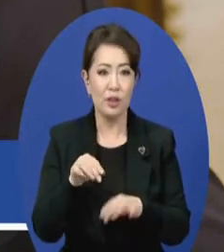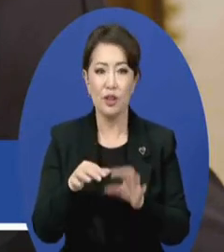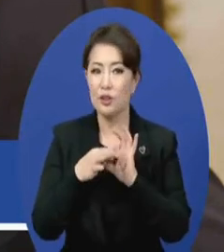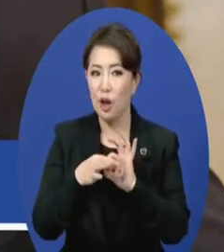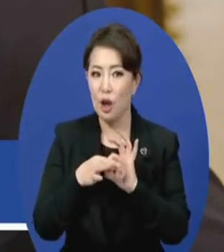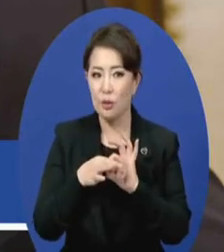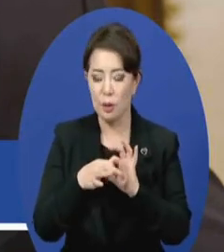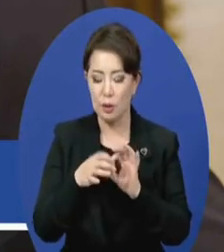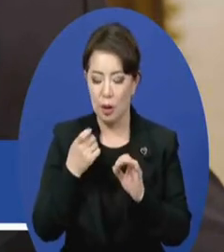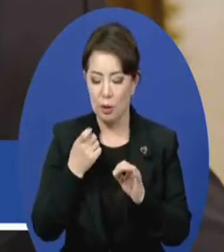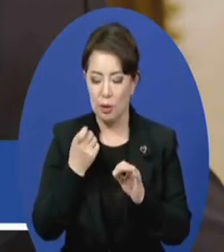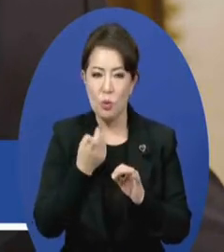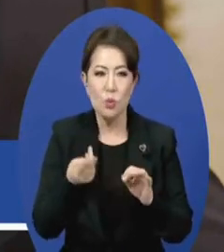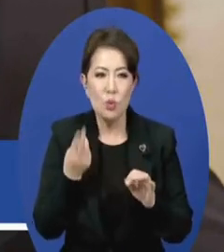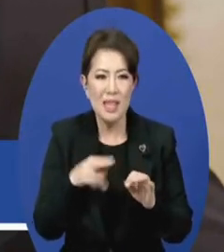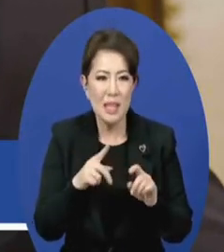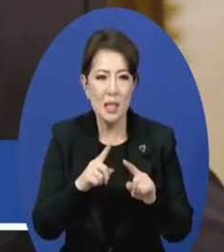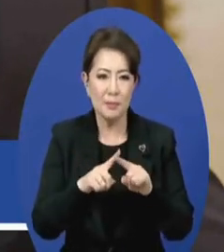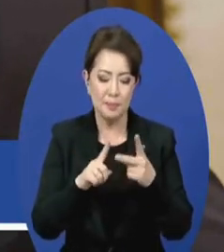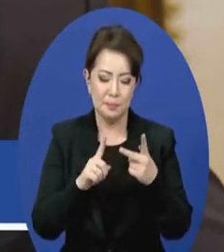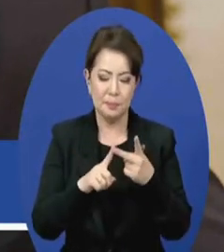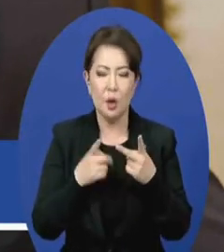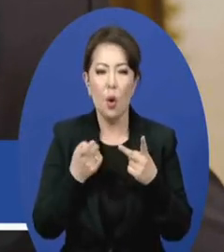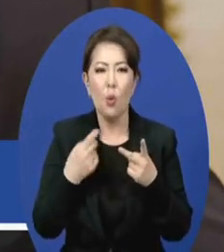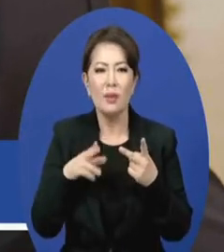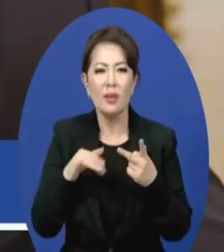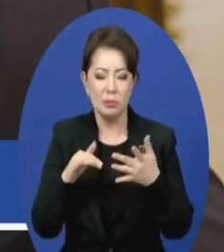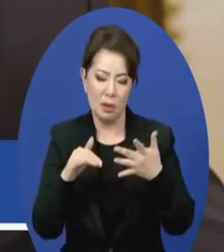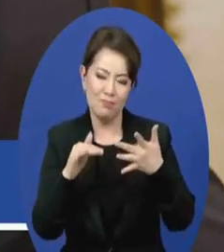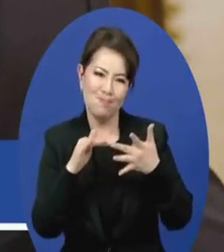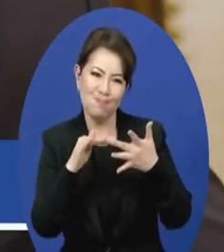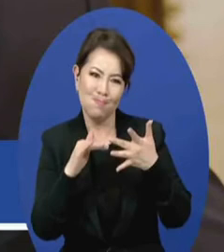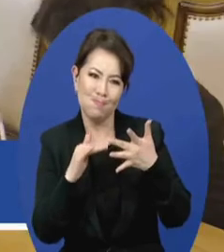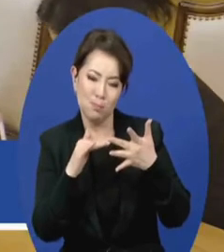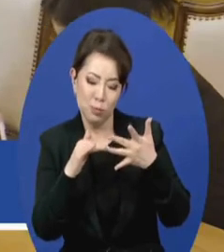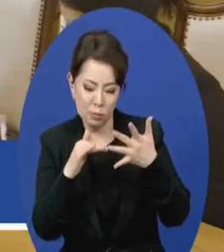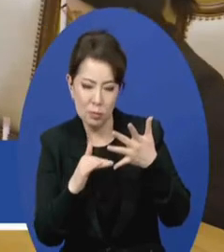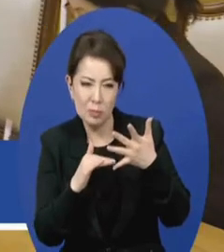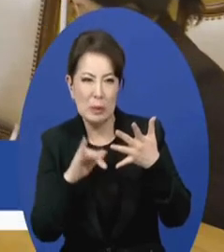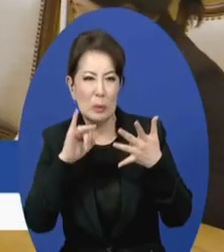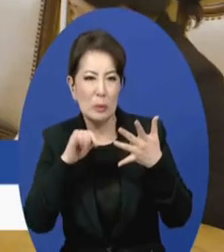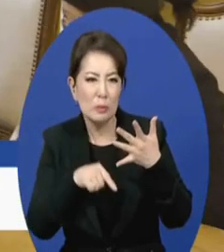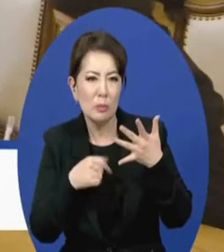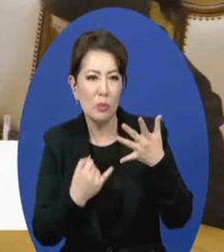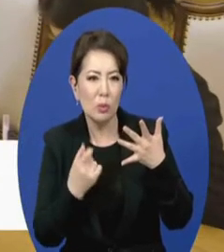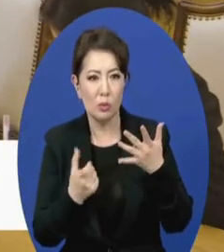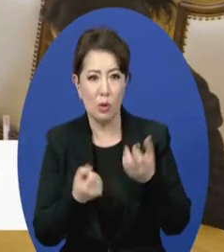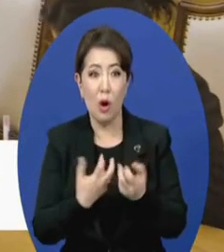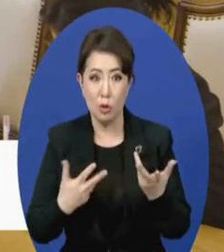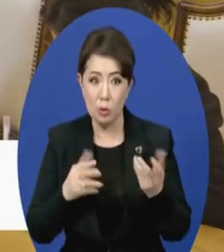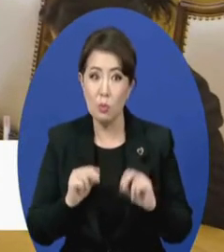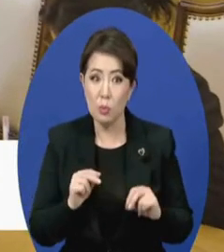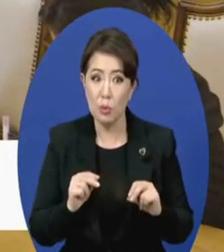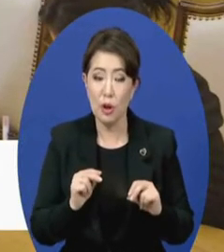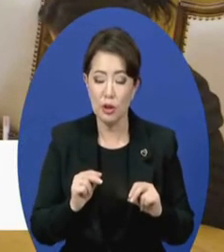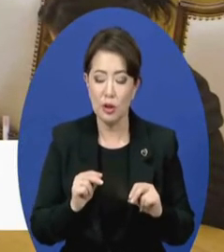дагаад хамгийн гол нь хүндөвтөр хүмүүс ихсэнэ гэсэн үг. За үүнийгээ дагаад бид нэр